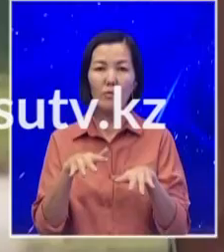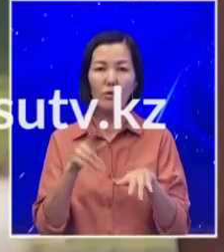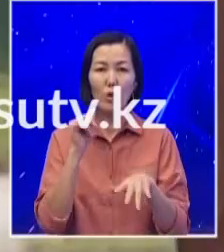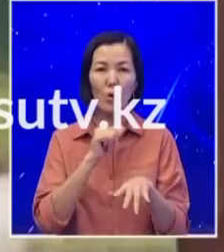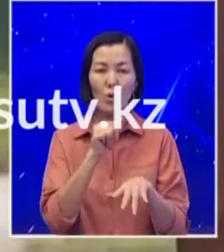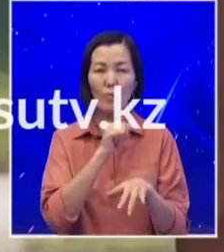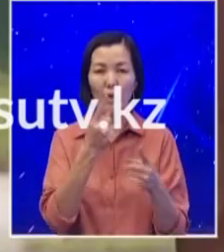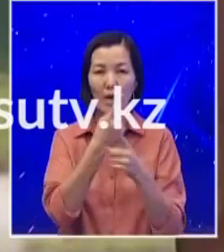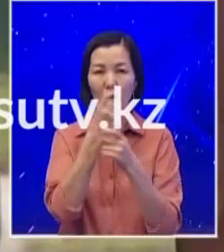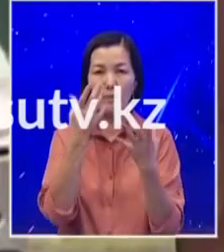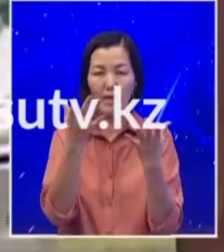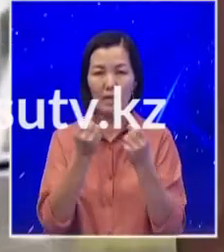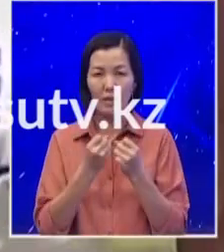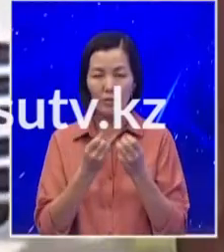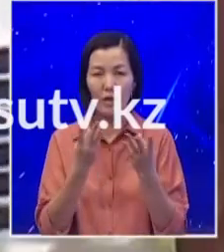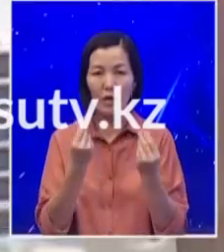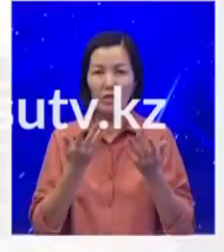мәлімет ұрлап ақша талап етуде.